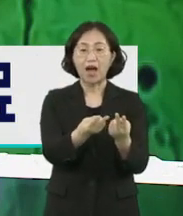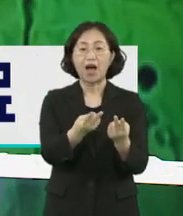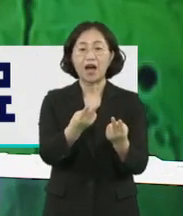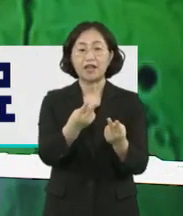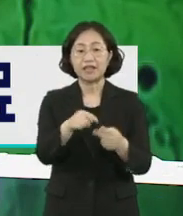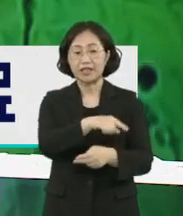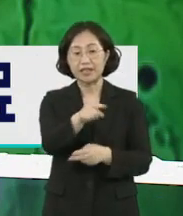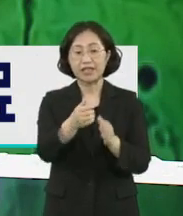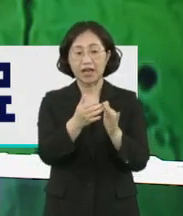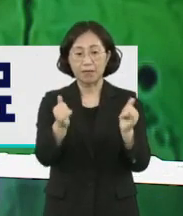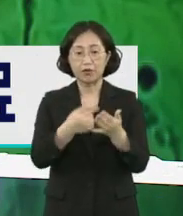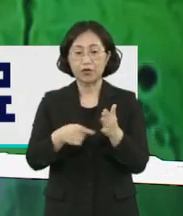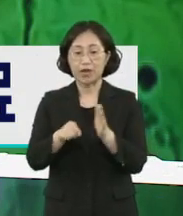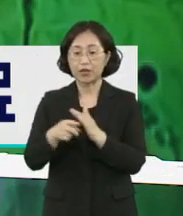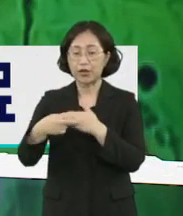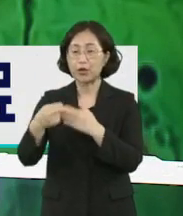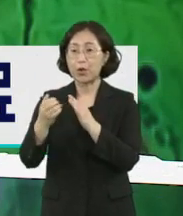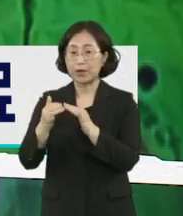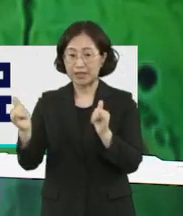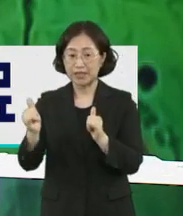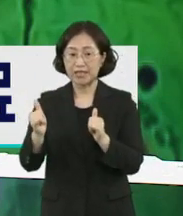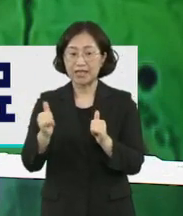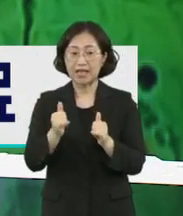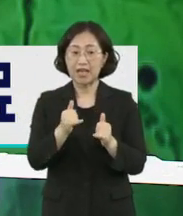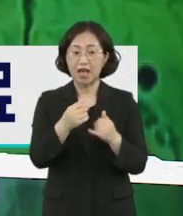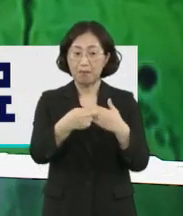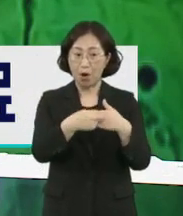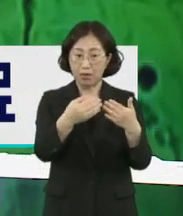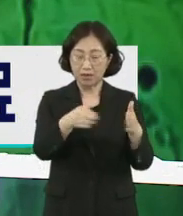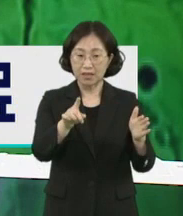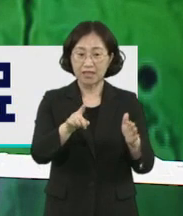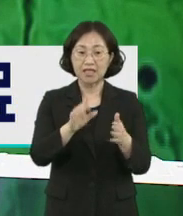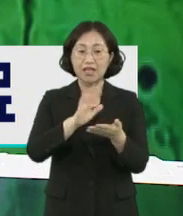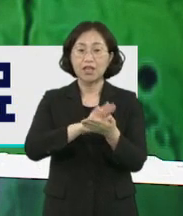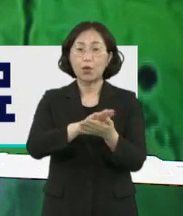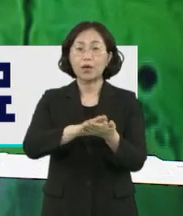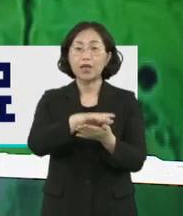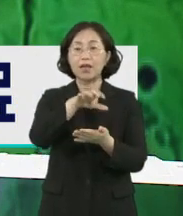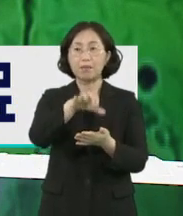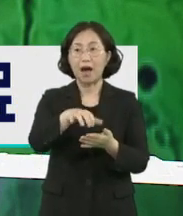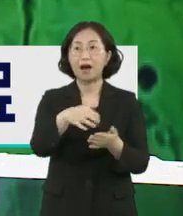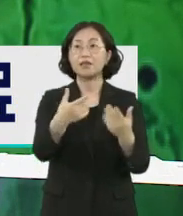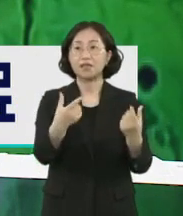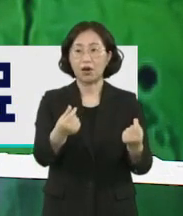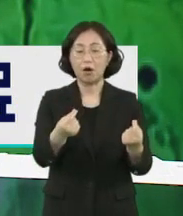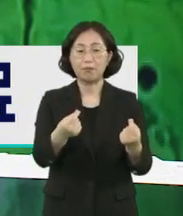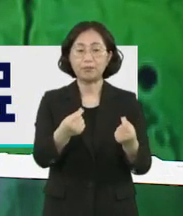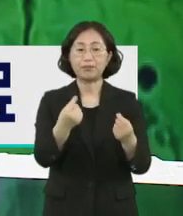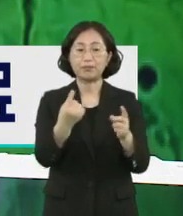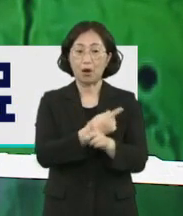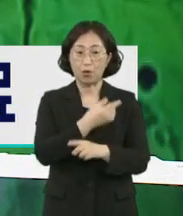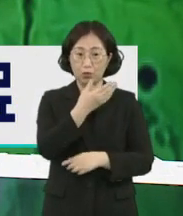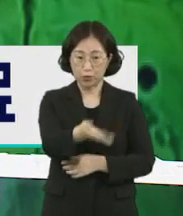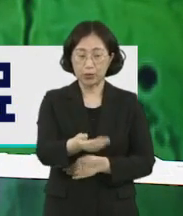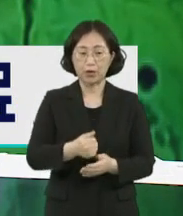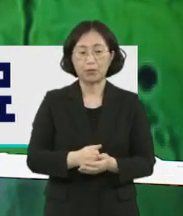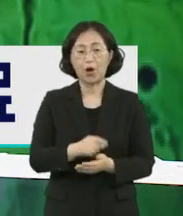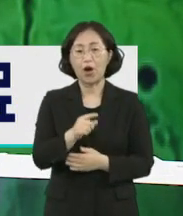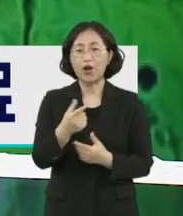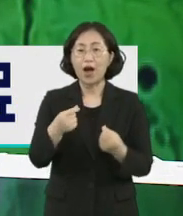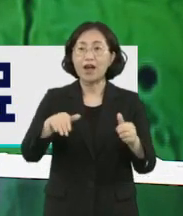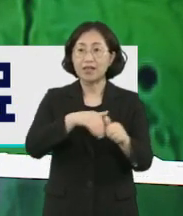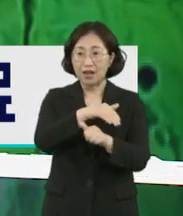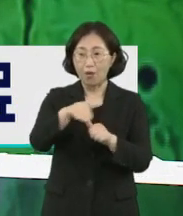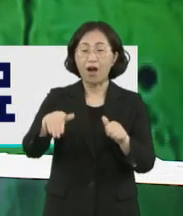바꿔주었습니다. 이런 진심 어린 보살핌과 배려 덕분에 아이는 10일 만에 완치 판정을 받고 퇴원할 수 있었습니다. 훈훈한